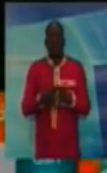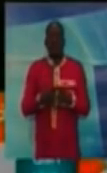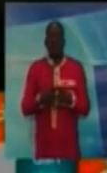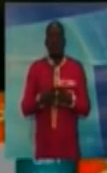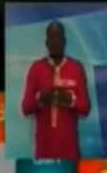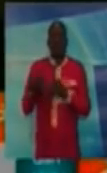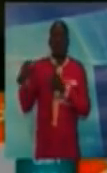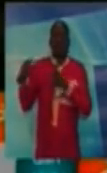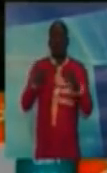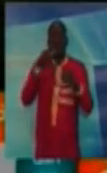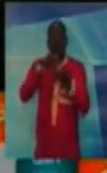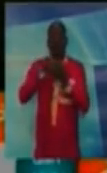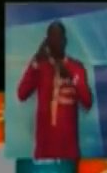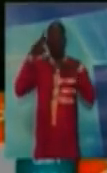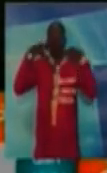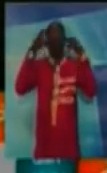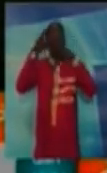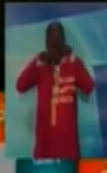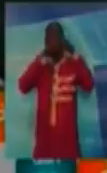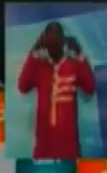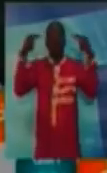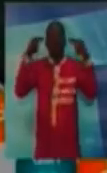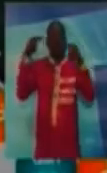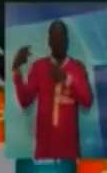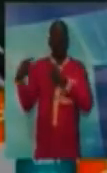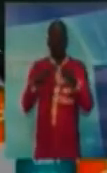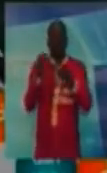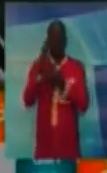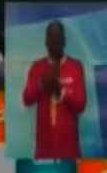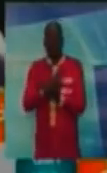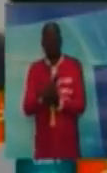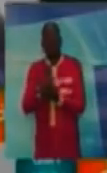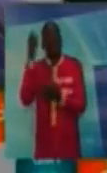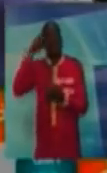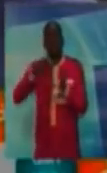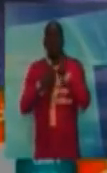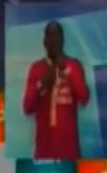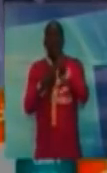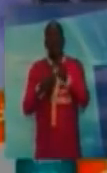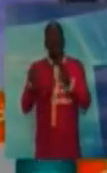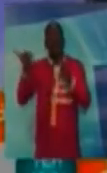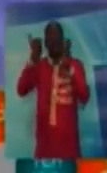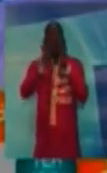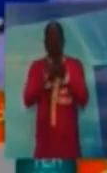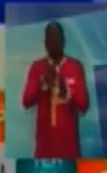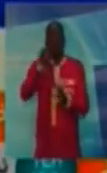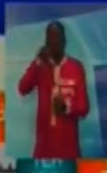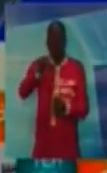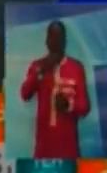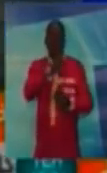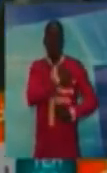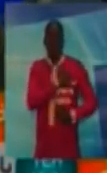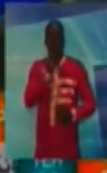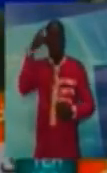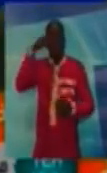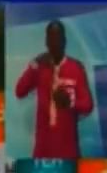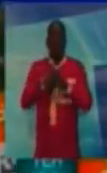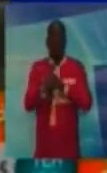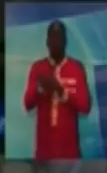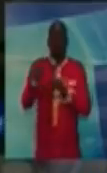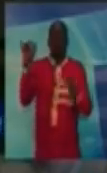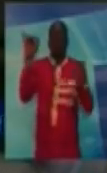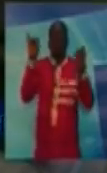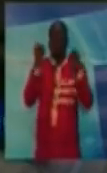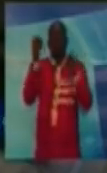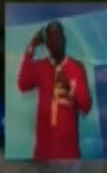Un conflit dans le ciel, mais surtout une bataille d'images. L'Iran a diffusé des images du drone américain que son armée a abattu jeudi.